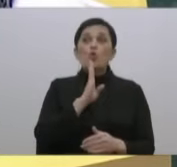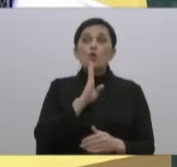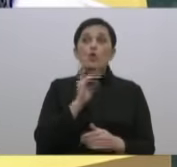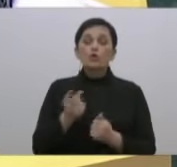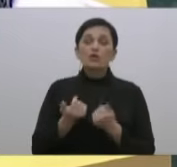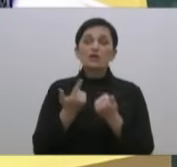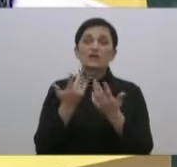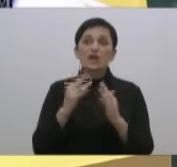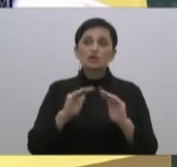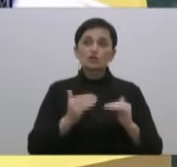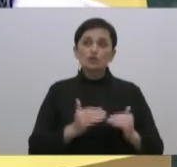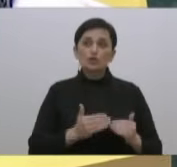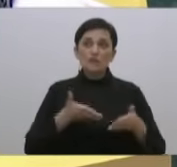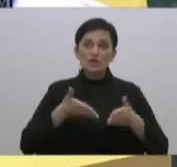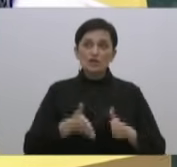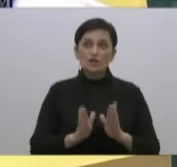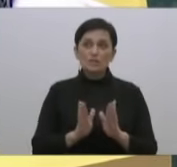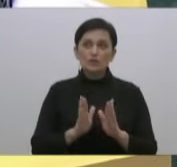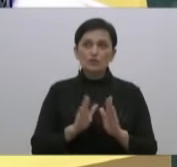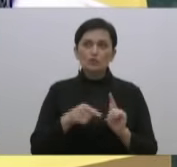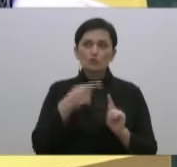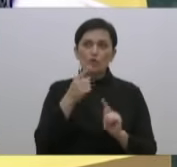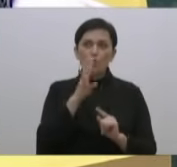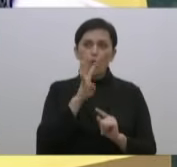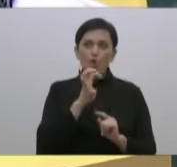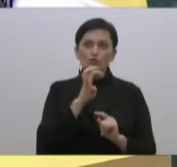რაოდენობა შემცირდა, იბადებოდა აწლეულები